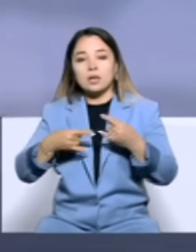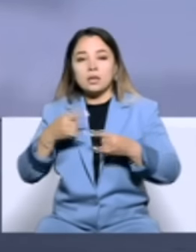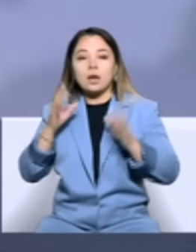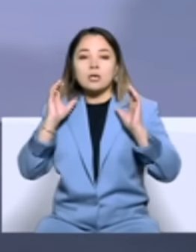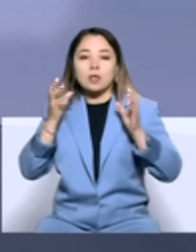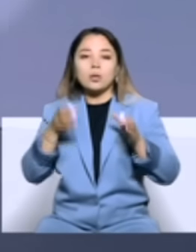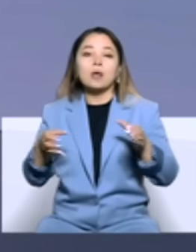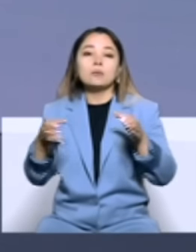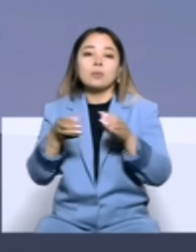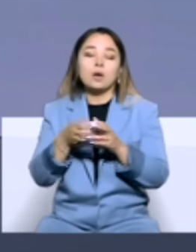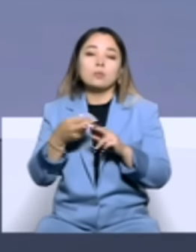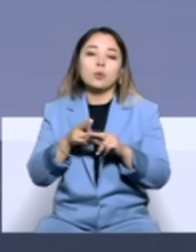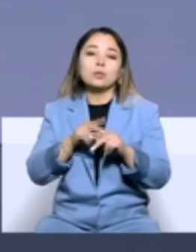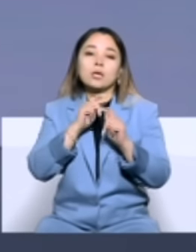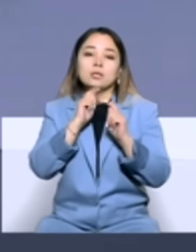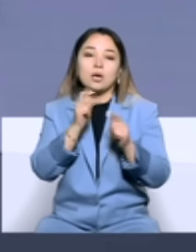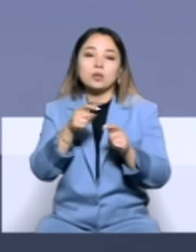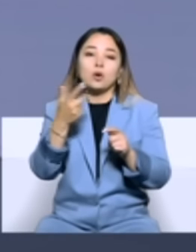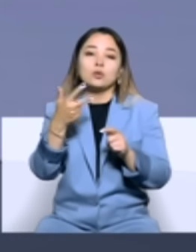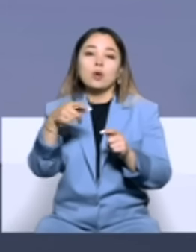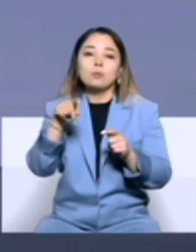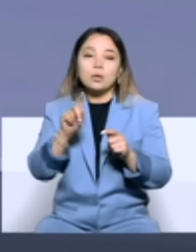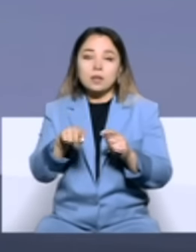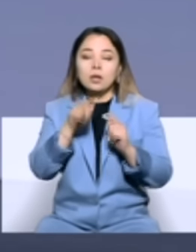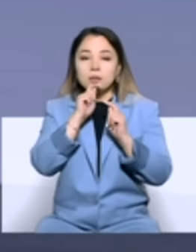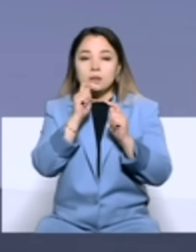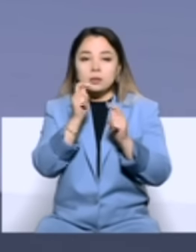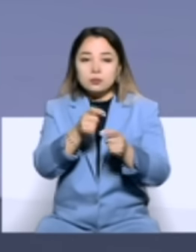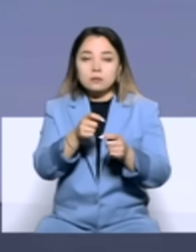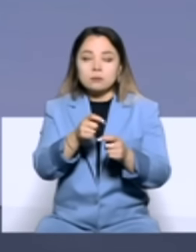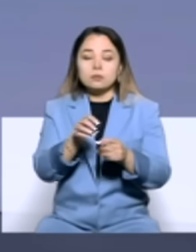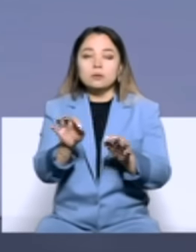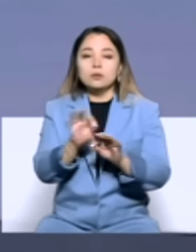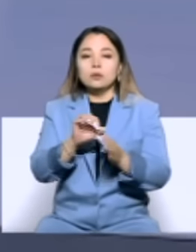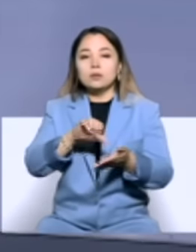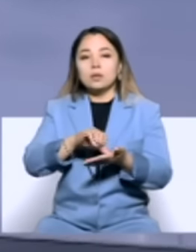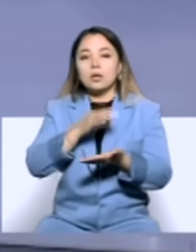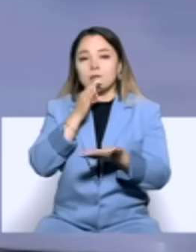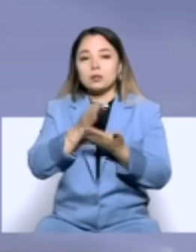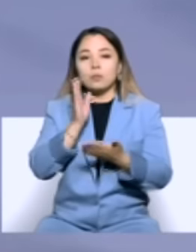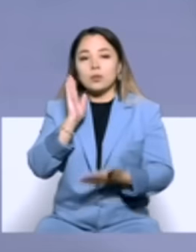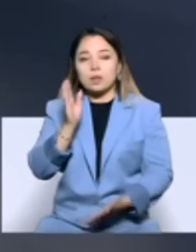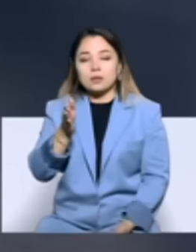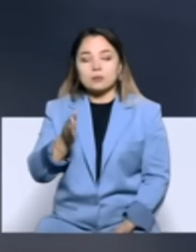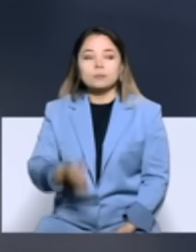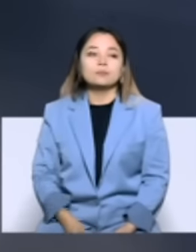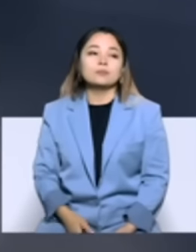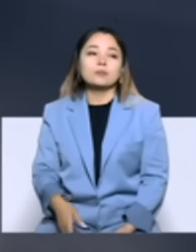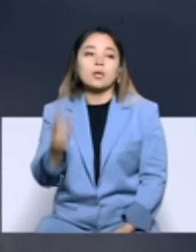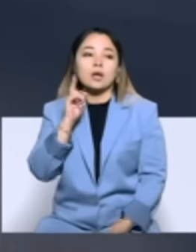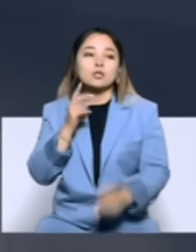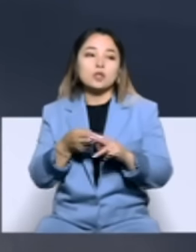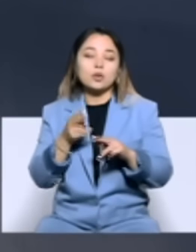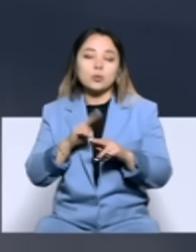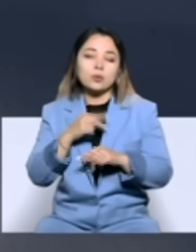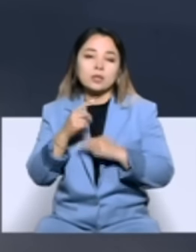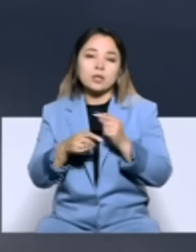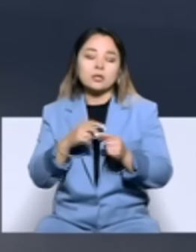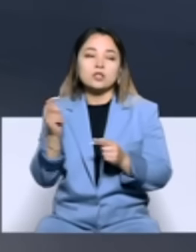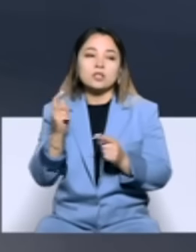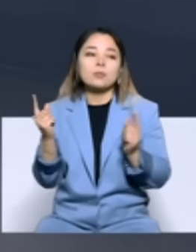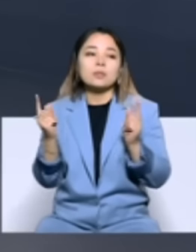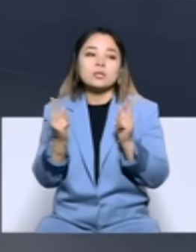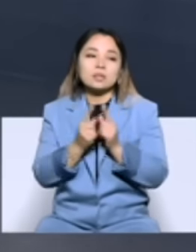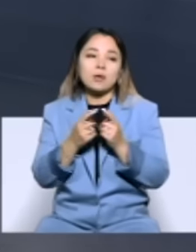телерадио корпорациясы бұл сыйлықтың 3 номинациясы бойынша жүлдегер атанған. Біз сипаттауға тырысқан